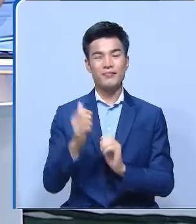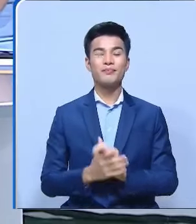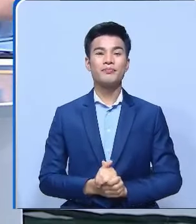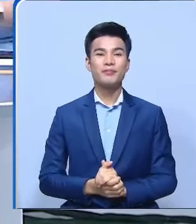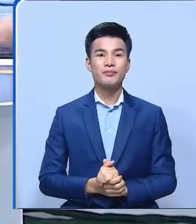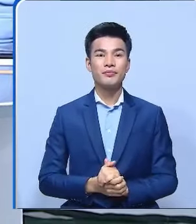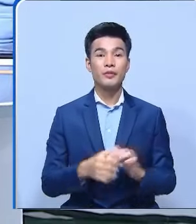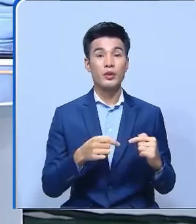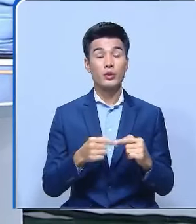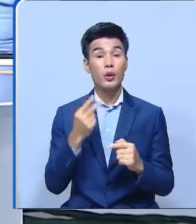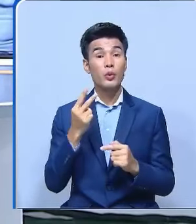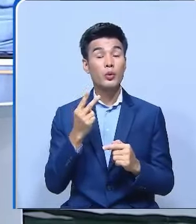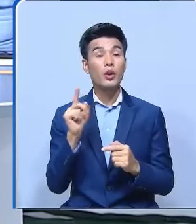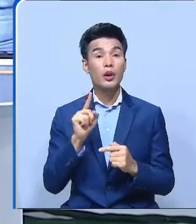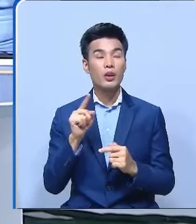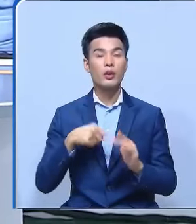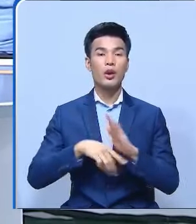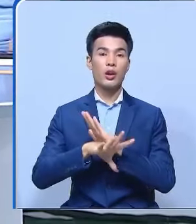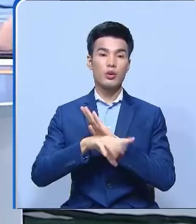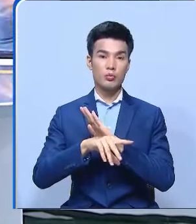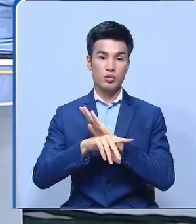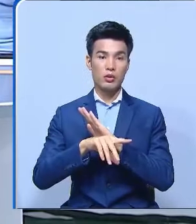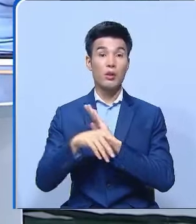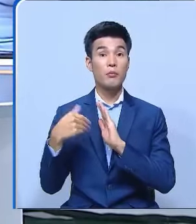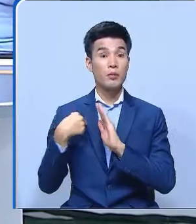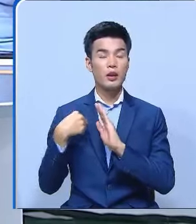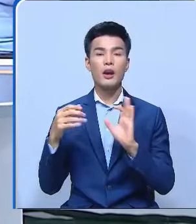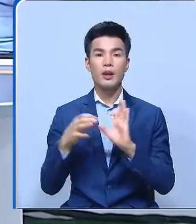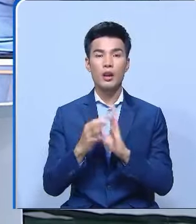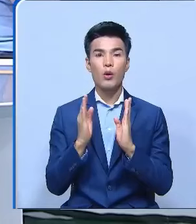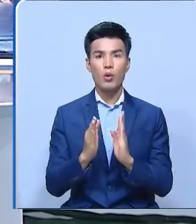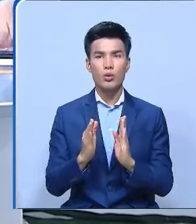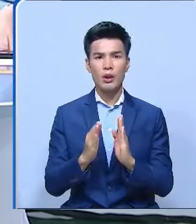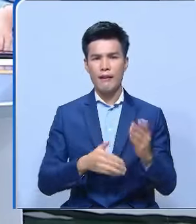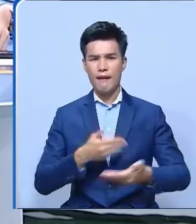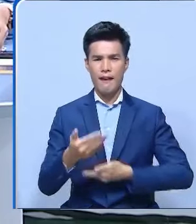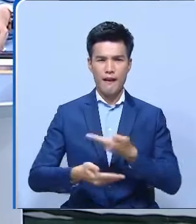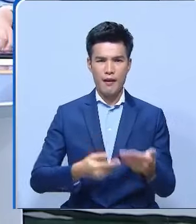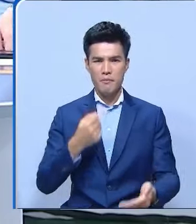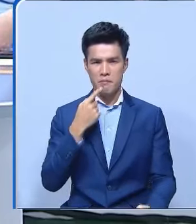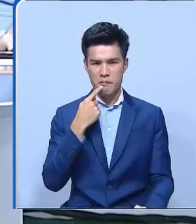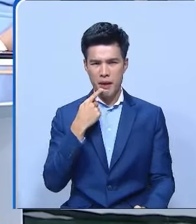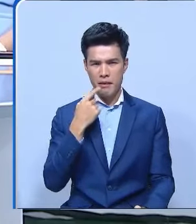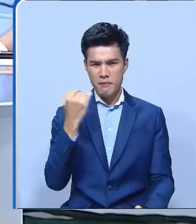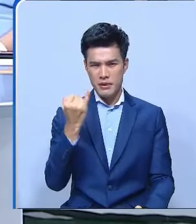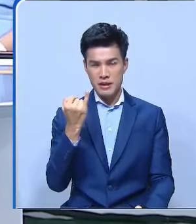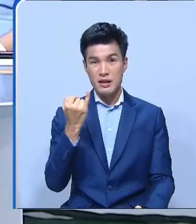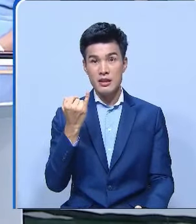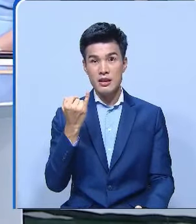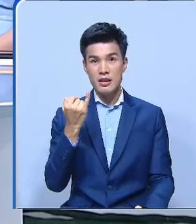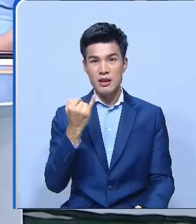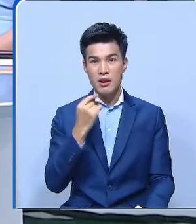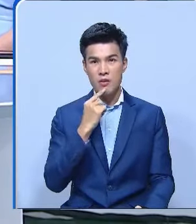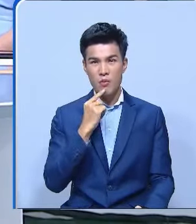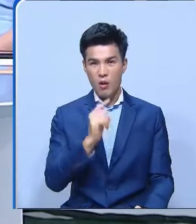มาดูเหตุการณ์ที่เกิดขึ้นในพื้นที่จังหวัดชลบุรีกันบ้างคุณผู้ชมเป็นเรื่องราวของพ่อค้าปากแจ๋วปากแจ๋วที่ว่าหมายถึงว่าวีนใส่นักท่อง